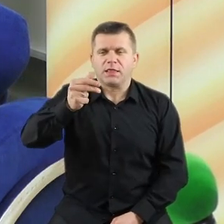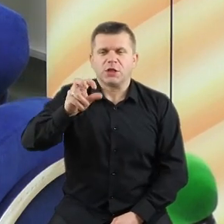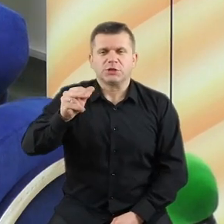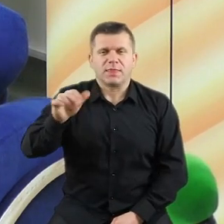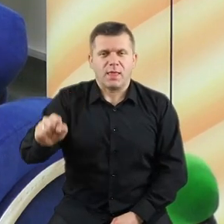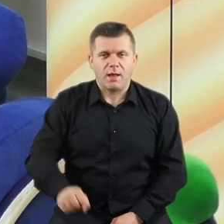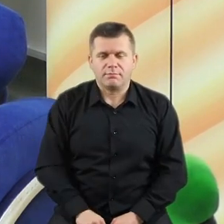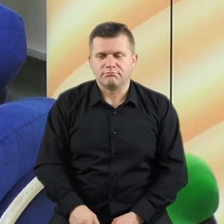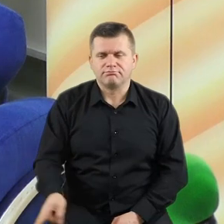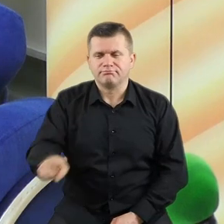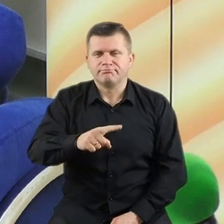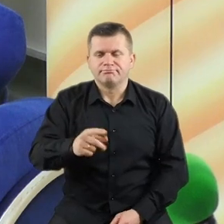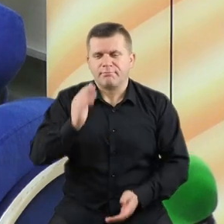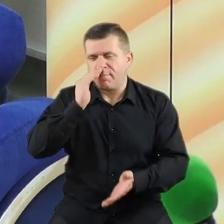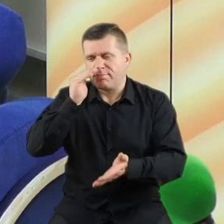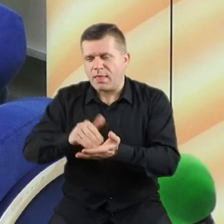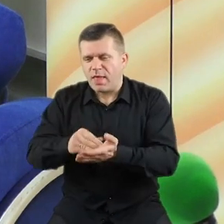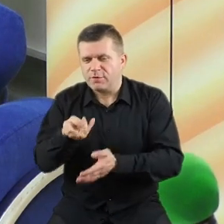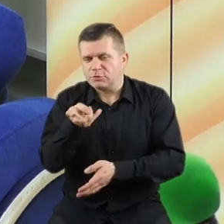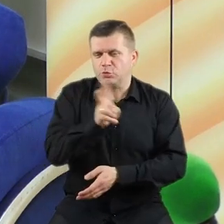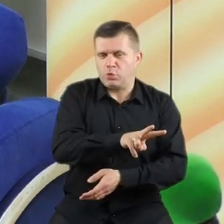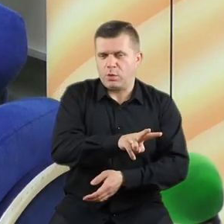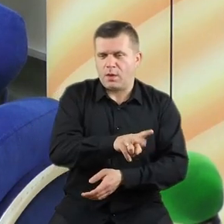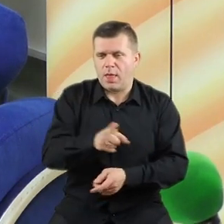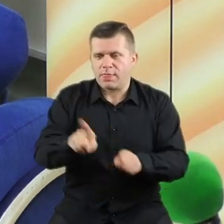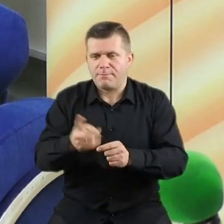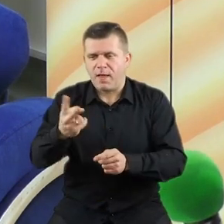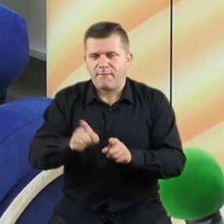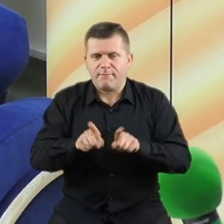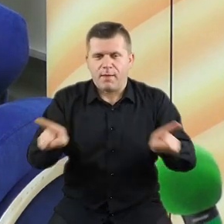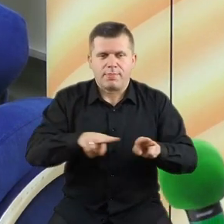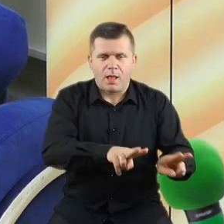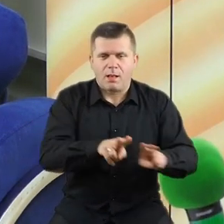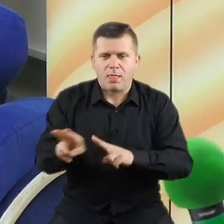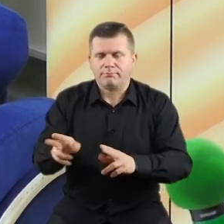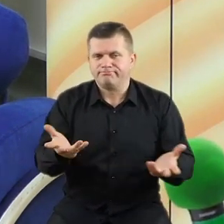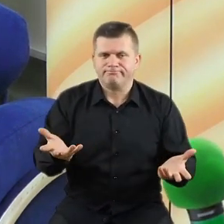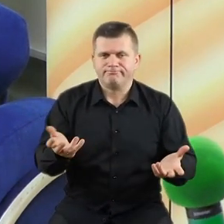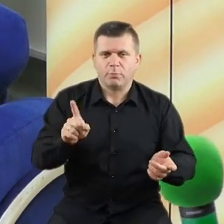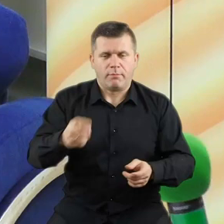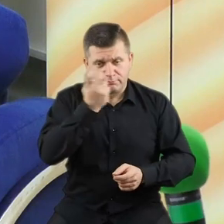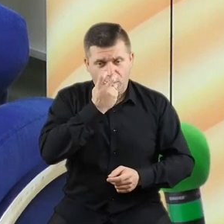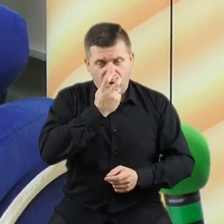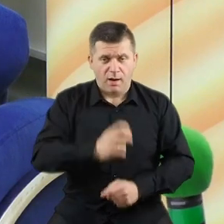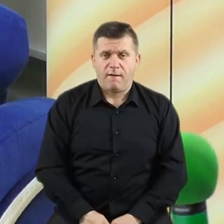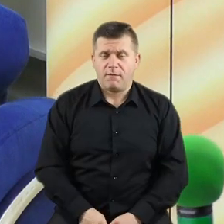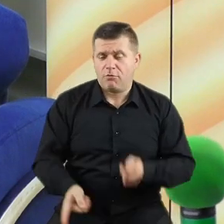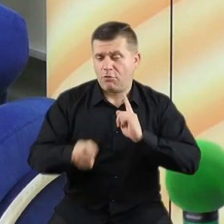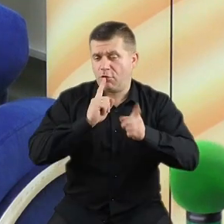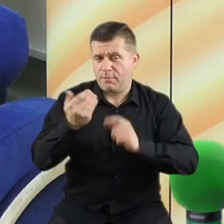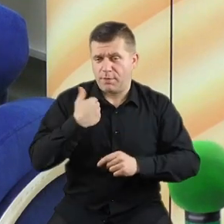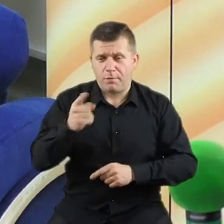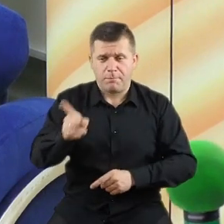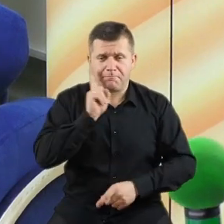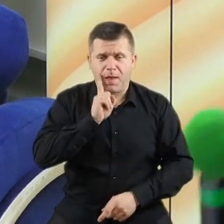której nienawidzi druga strona, do której on też przynależy. To bardzo ciekawe i zresztą bardzo ciekawa